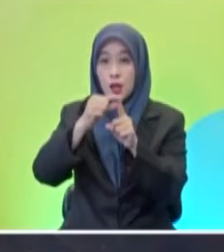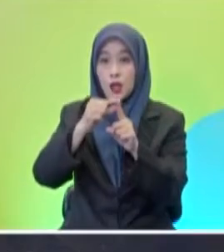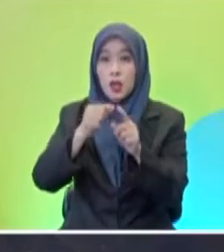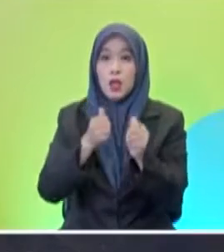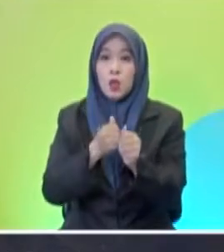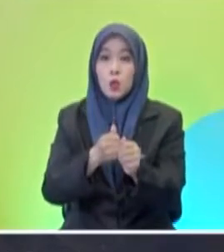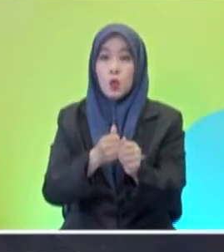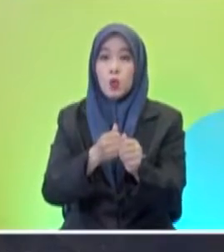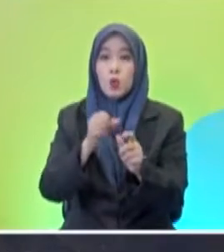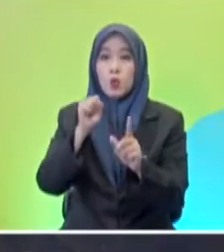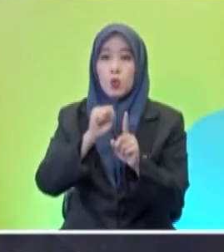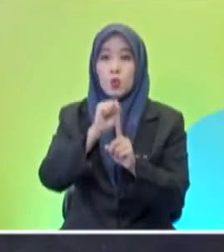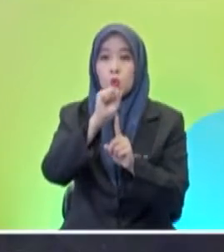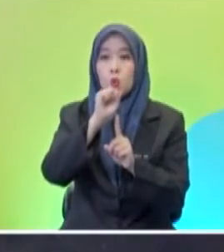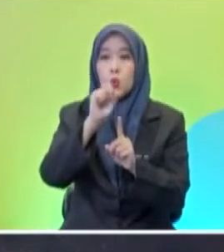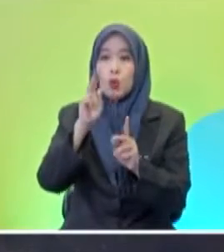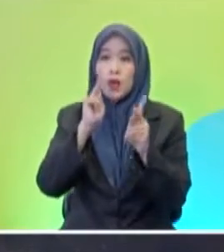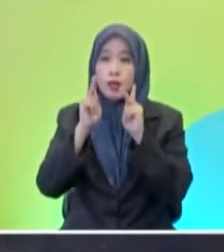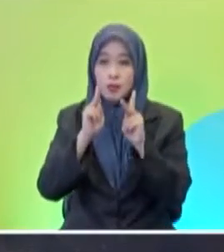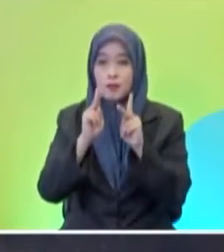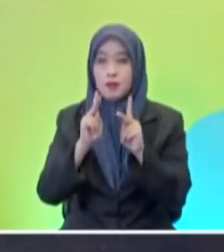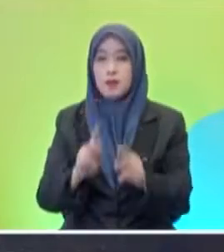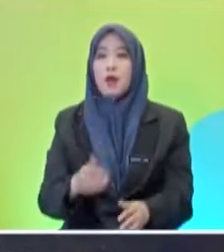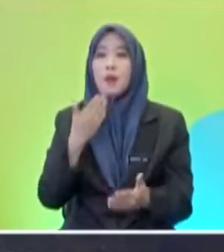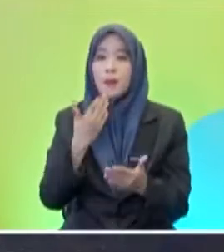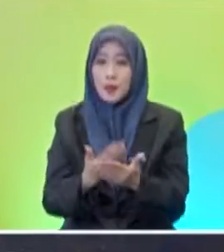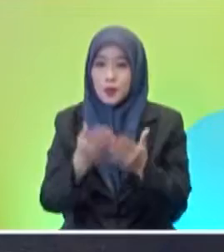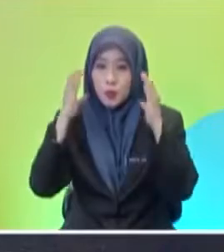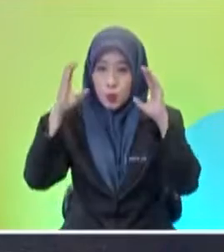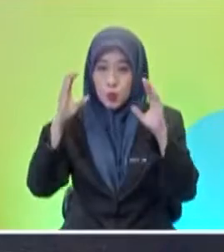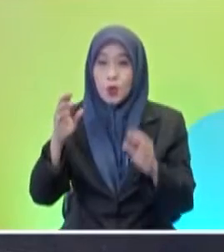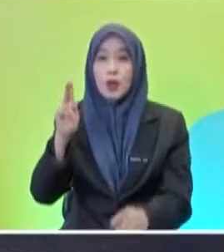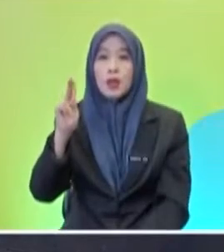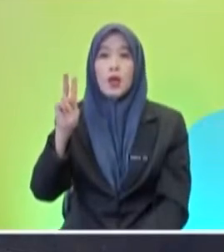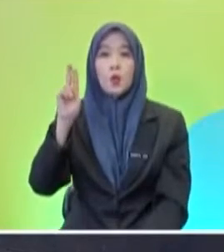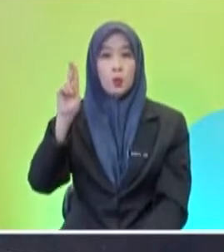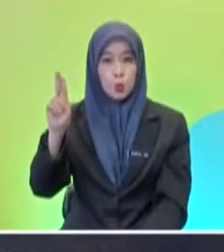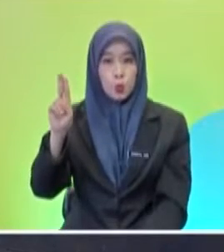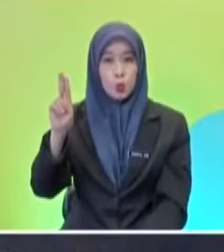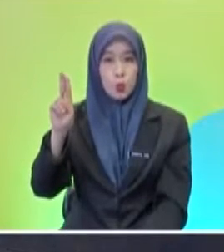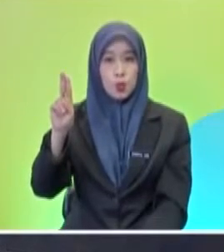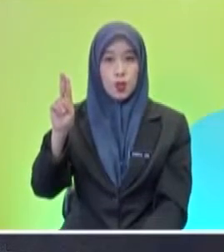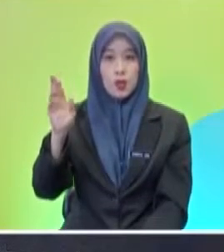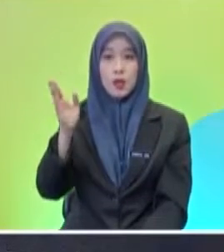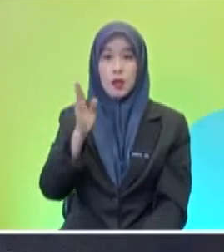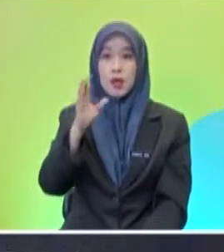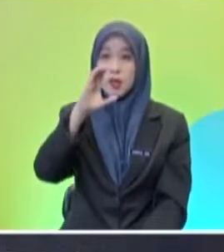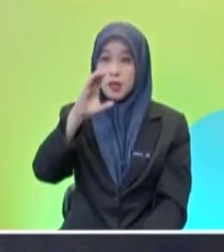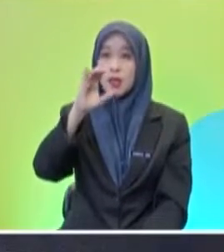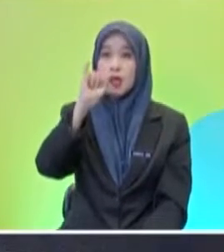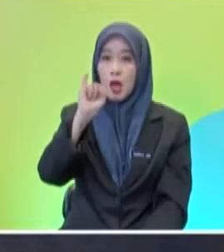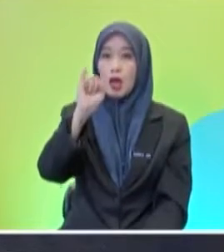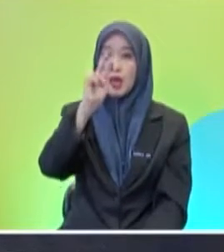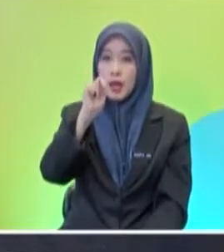suku kata. Baik Cikgu. Okey. Ha. K-U-K-U. K-U-K-U.